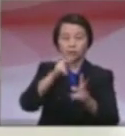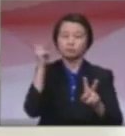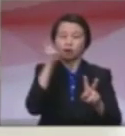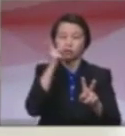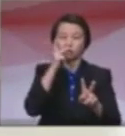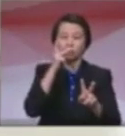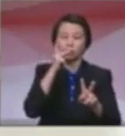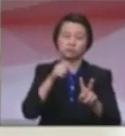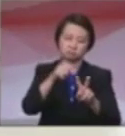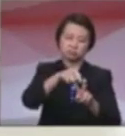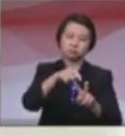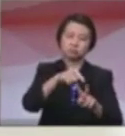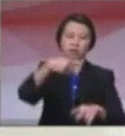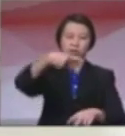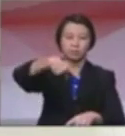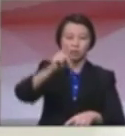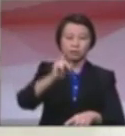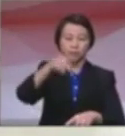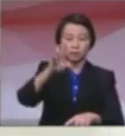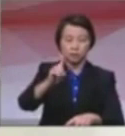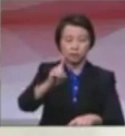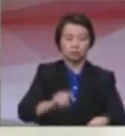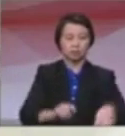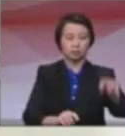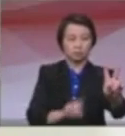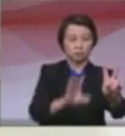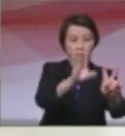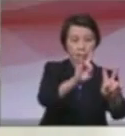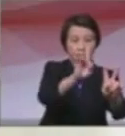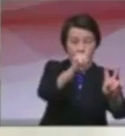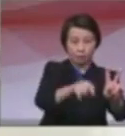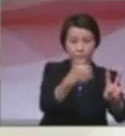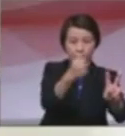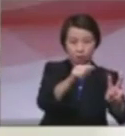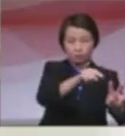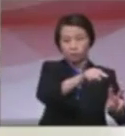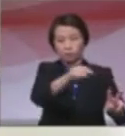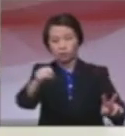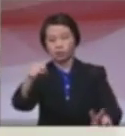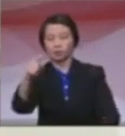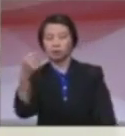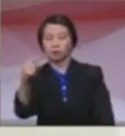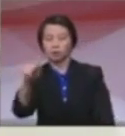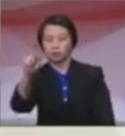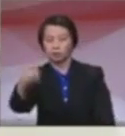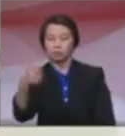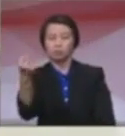28 Oktober sehingga 10 November 2020.